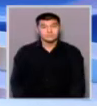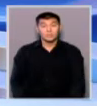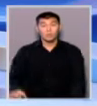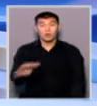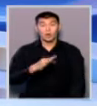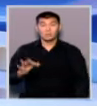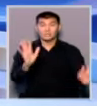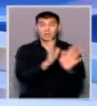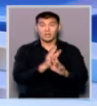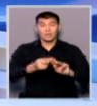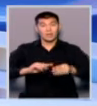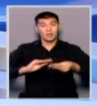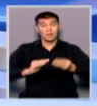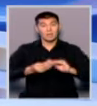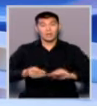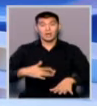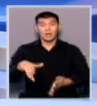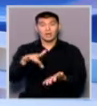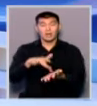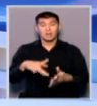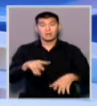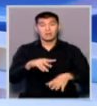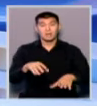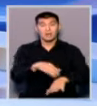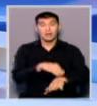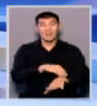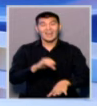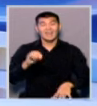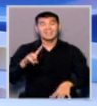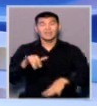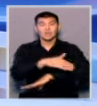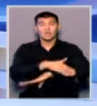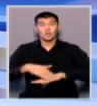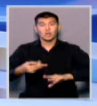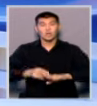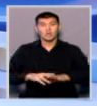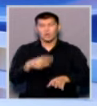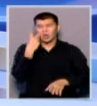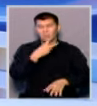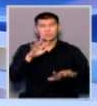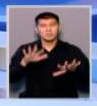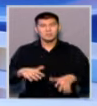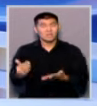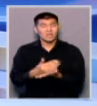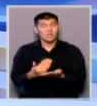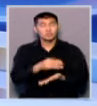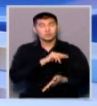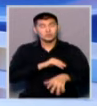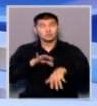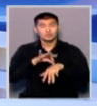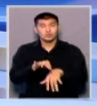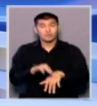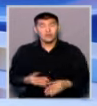Облыс экология департаменті мен қалалық әкімдік бірігіп Еркінқала ауылдық округіндегі рұқсатсыз қоқыс орындарында тазарту жұмыстарын